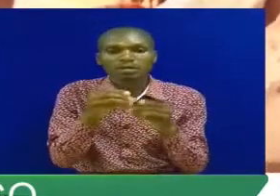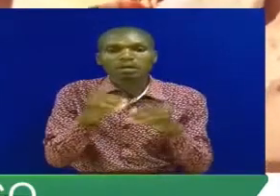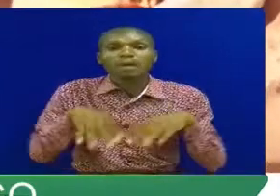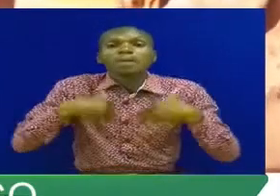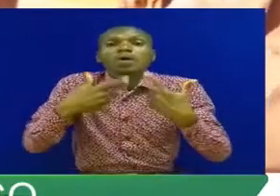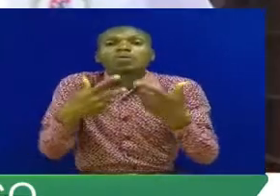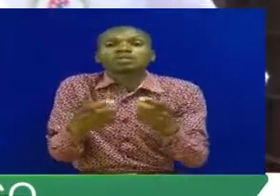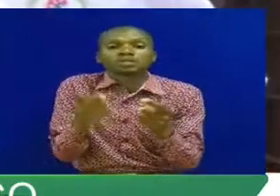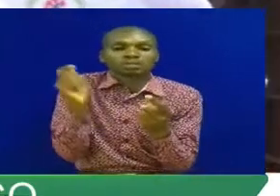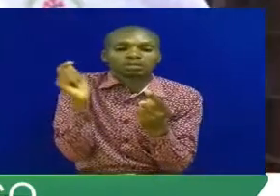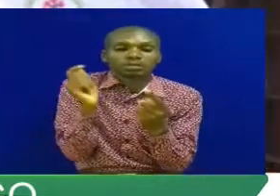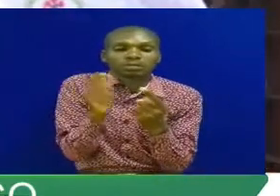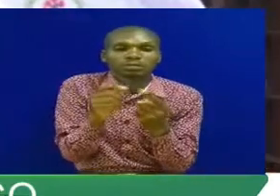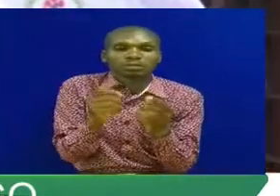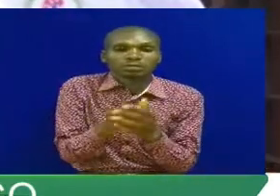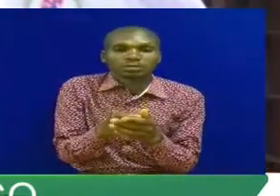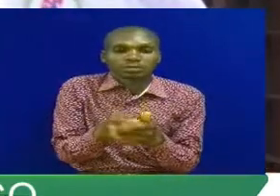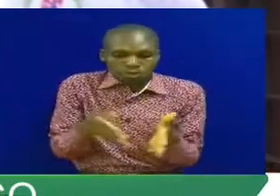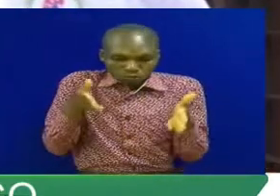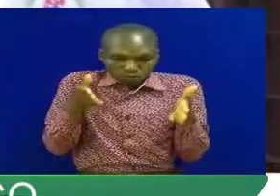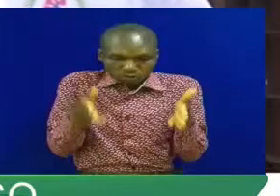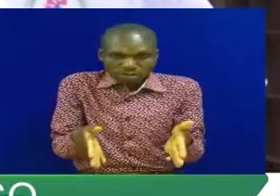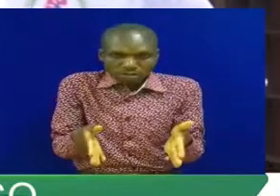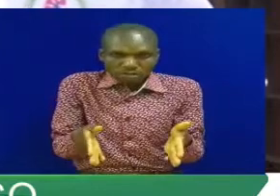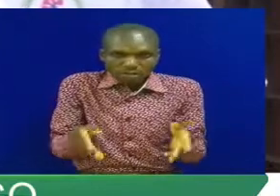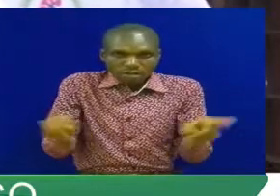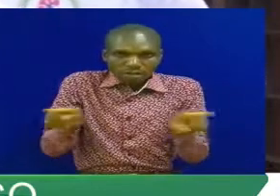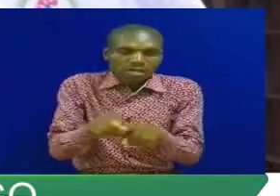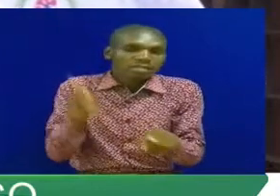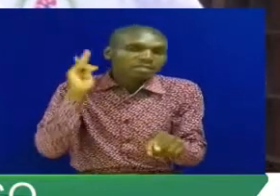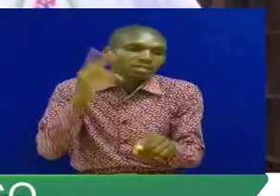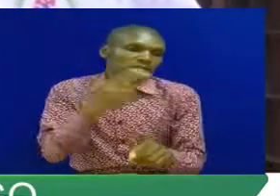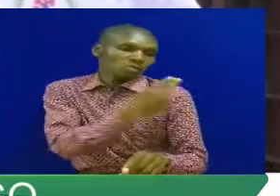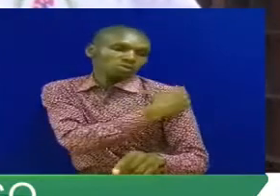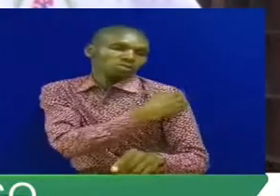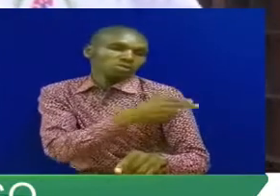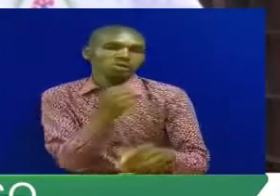buo. Kwa nobuna Kisii Teaching and Referral Hospital,